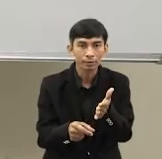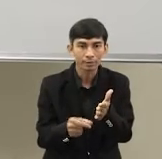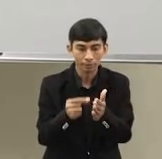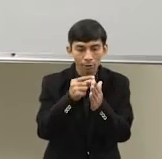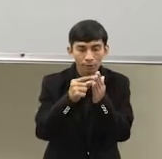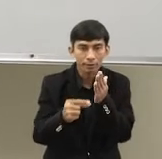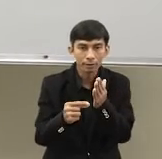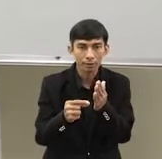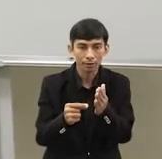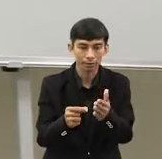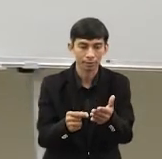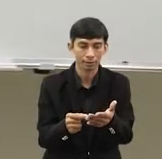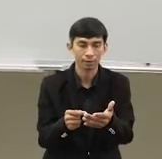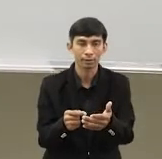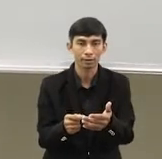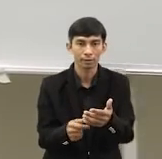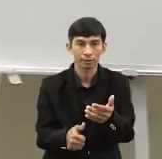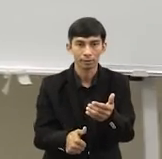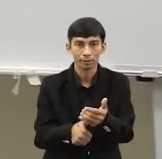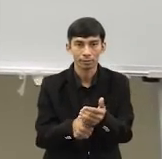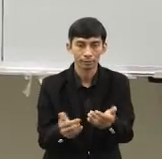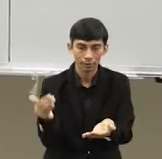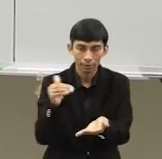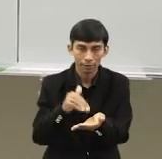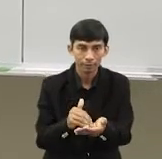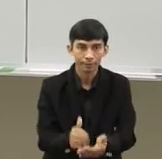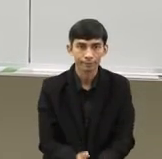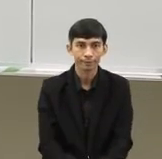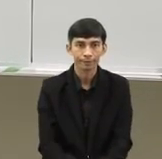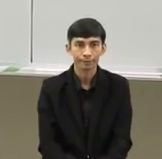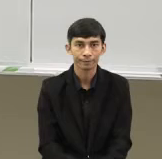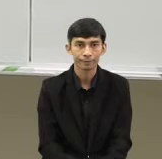cứ cá bằng cá châm nào